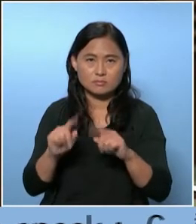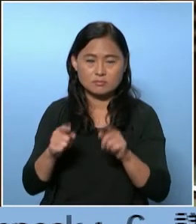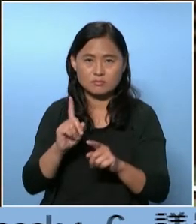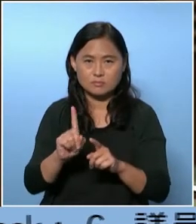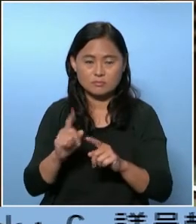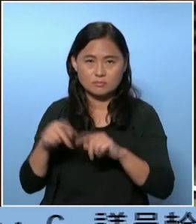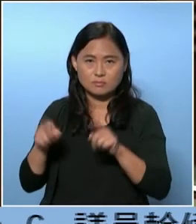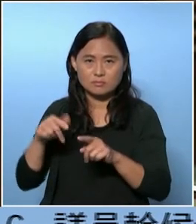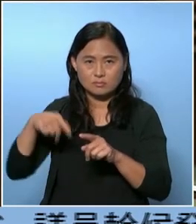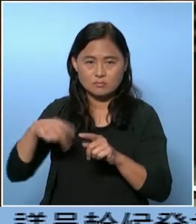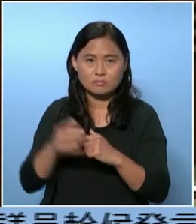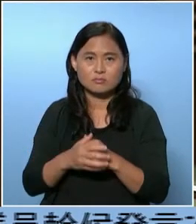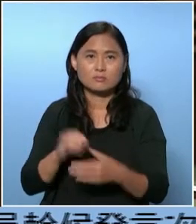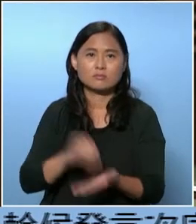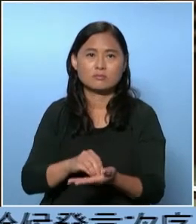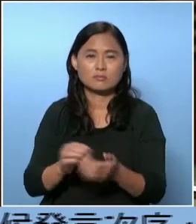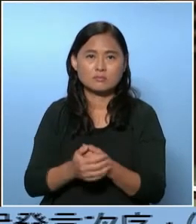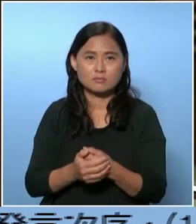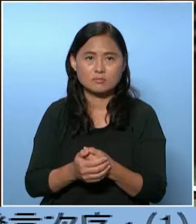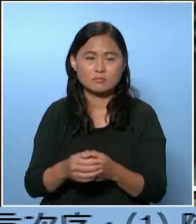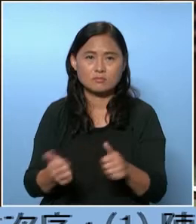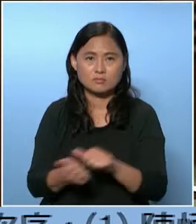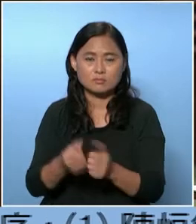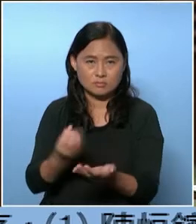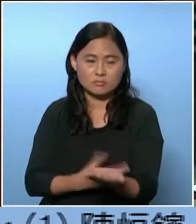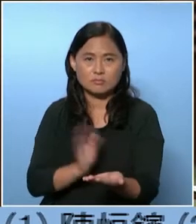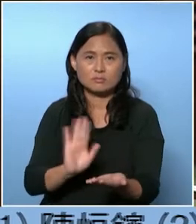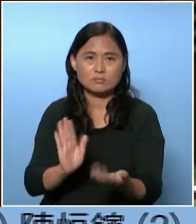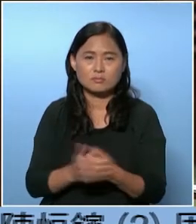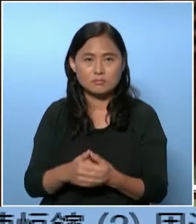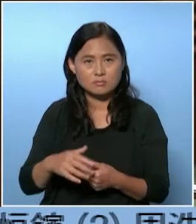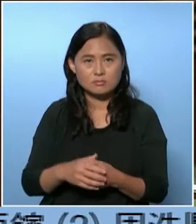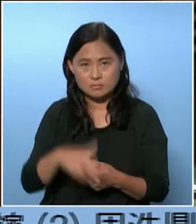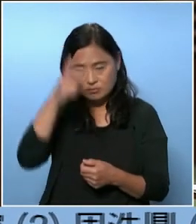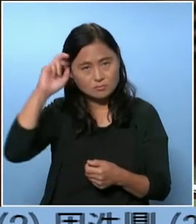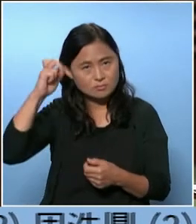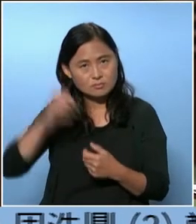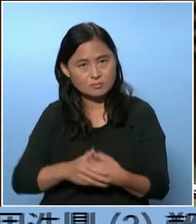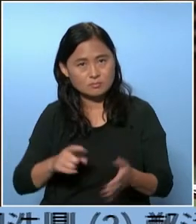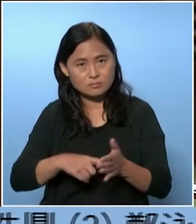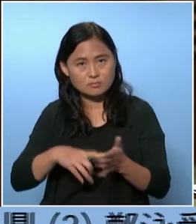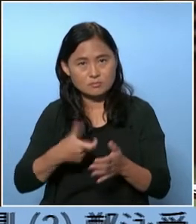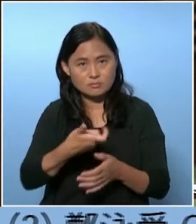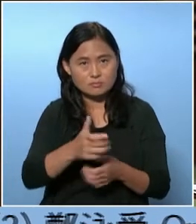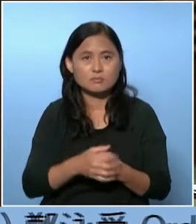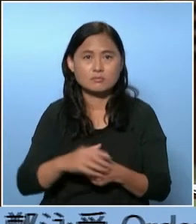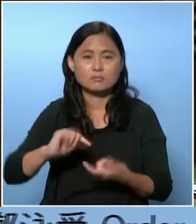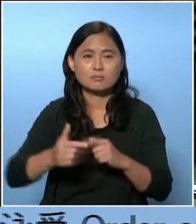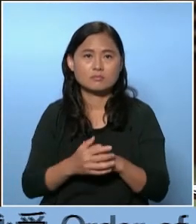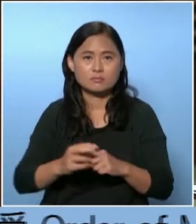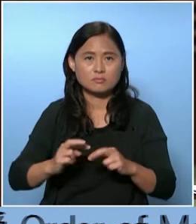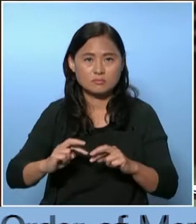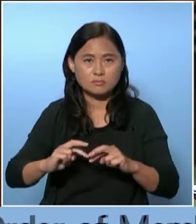12(1)P 條訂立的公告並非附屬法例，這個是當局考慮到電子繳費方式發展迅